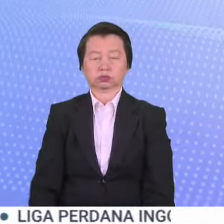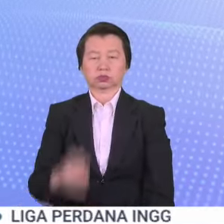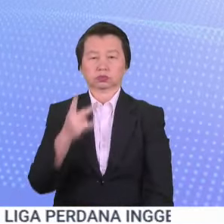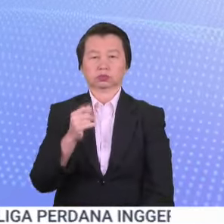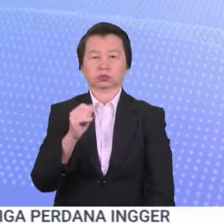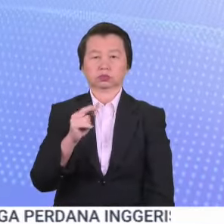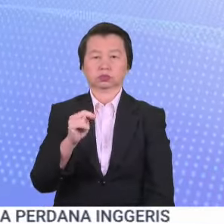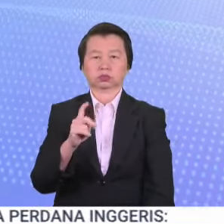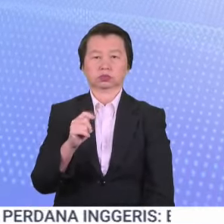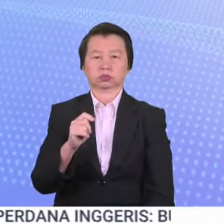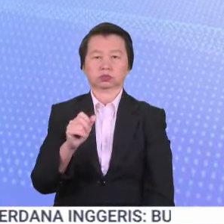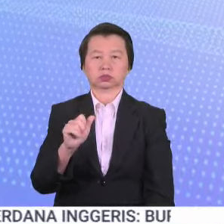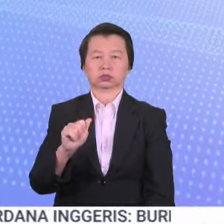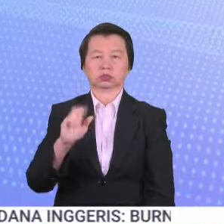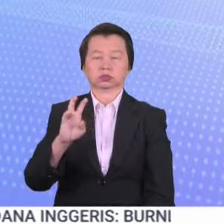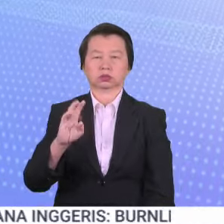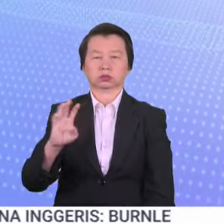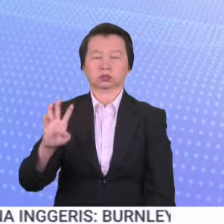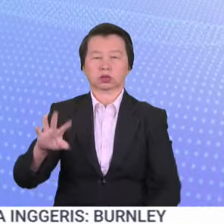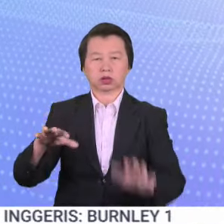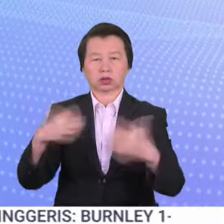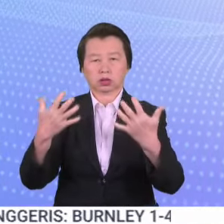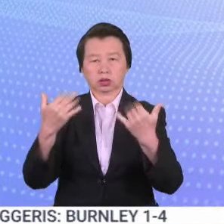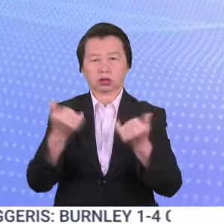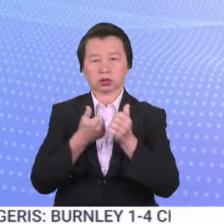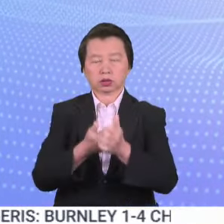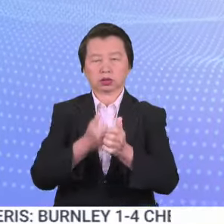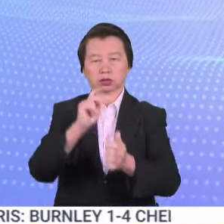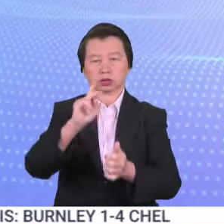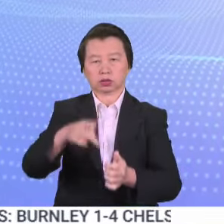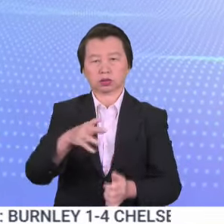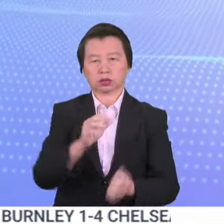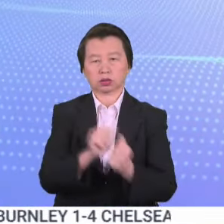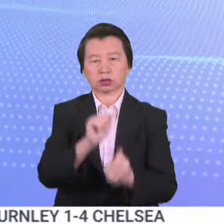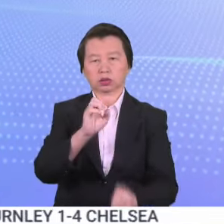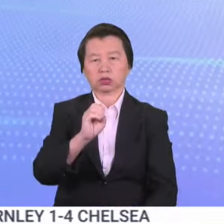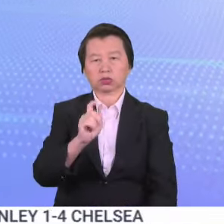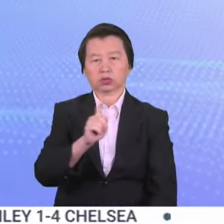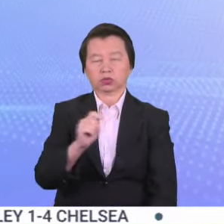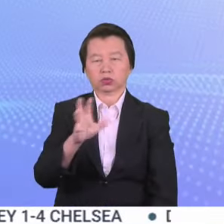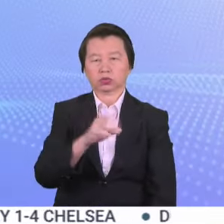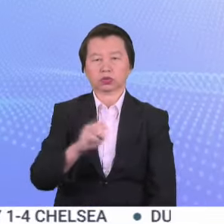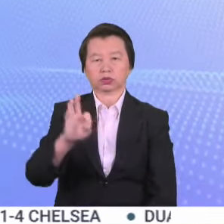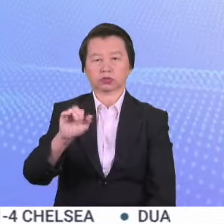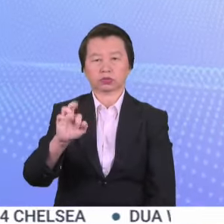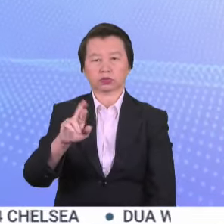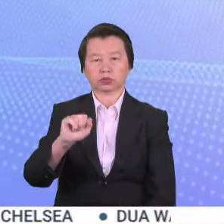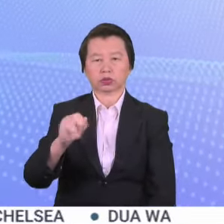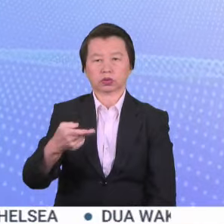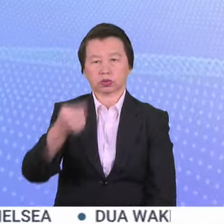Kanta 744 berakhir di sini. Ikuti berita perdana selepas ini bersama Otto Othman dan Farhatul